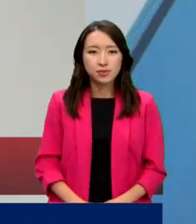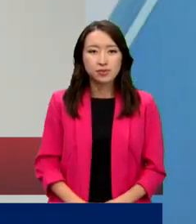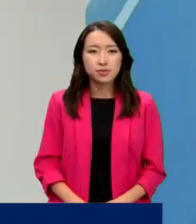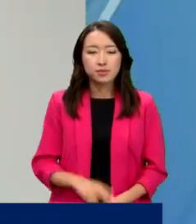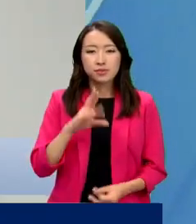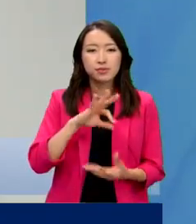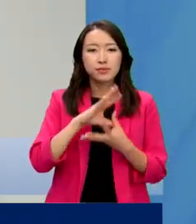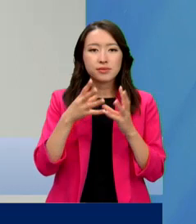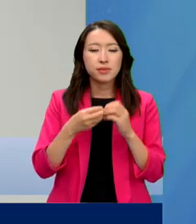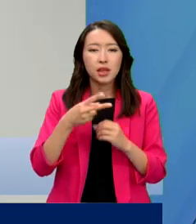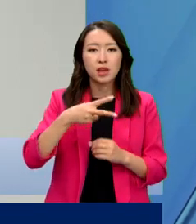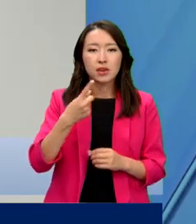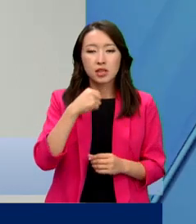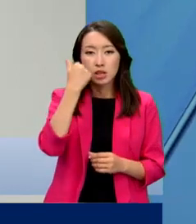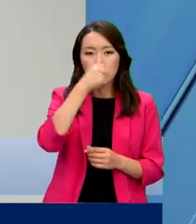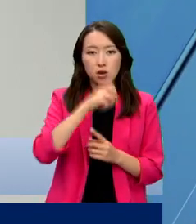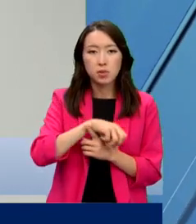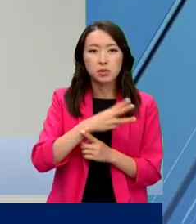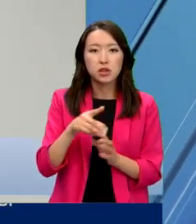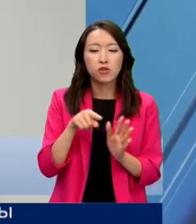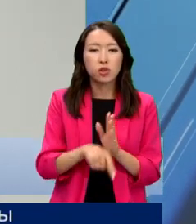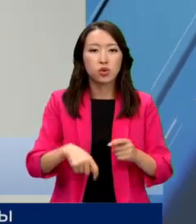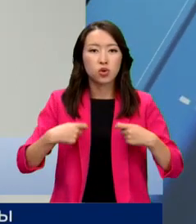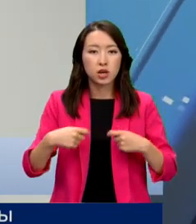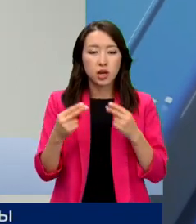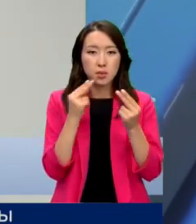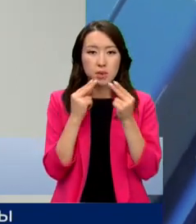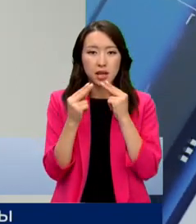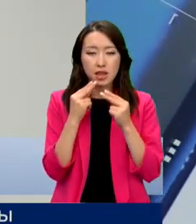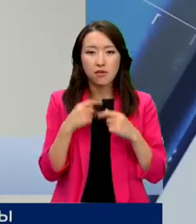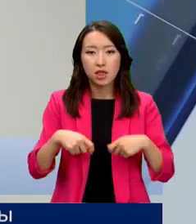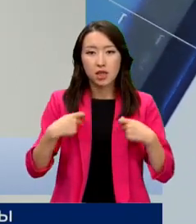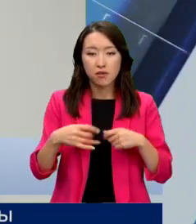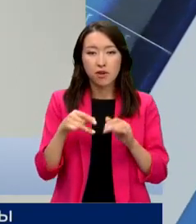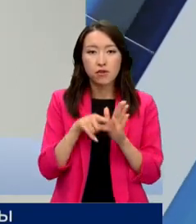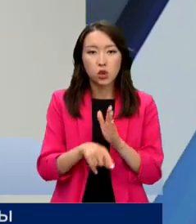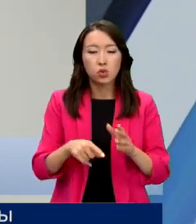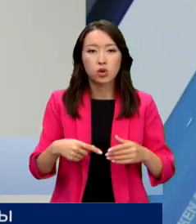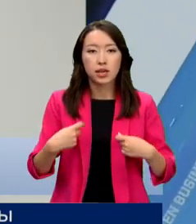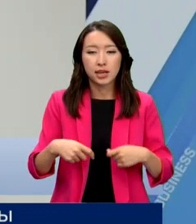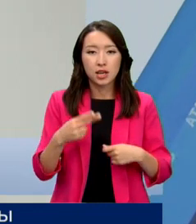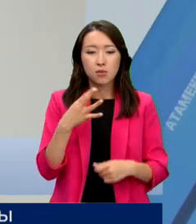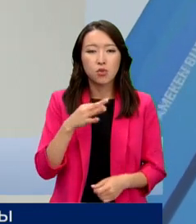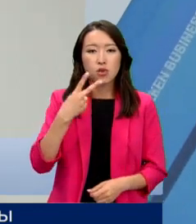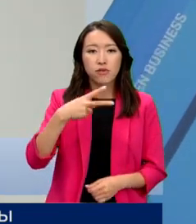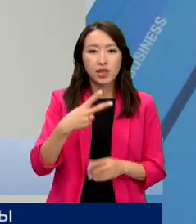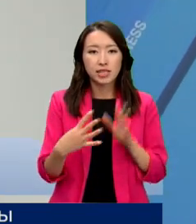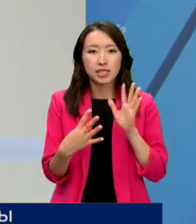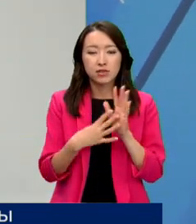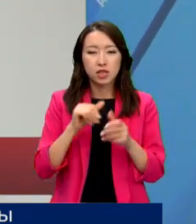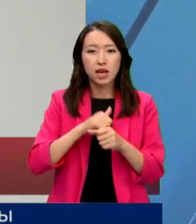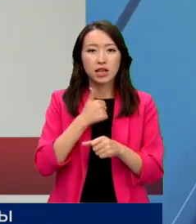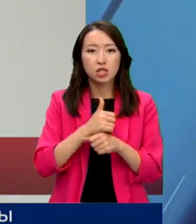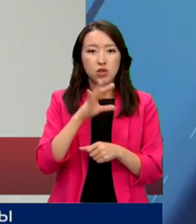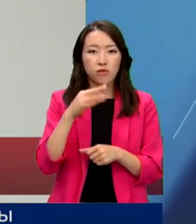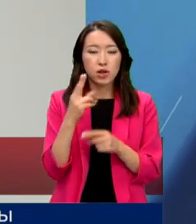также 2021 года обеспеченность внутреннего рынка продовольственными товарами и обеспеченность внутреннего рынка по 29 основным